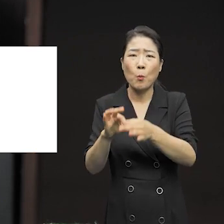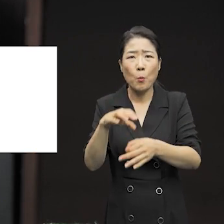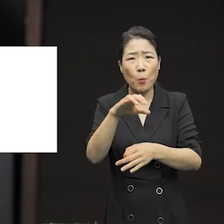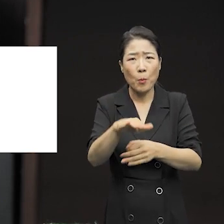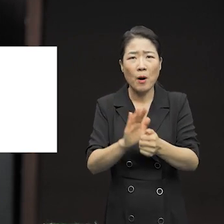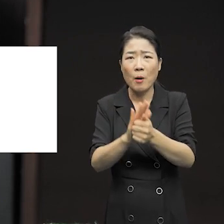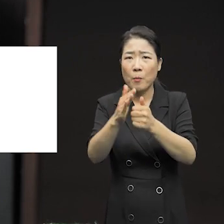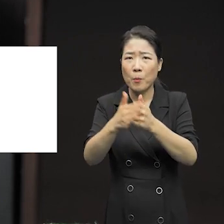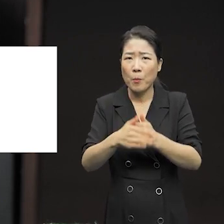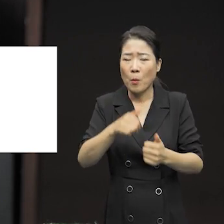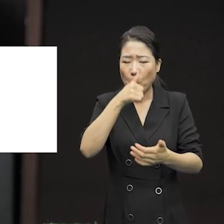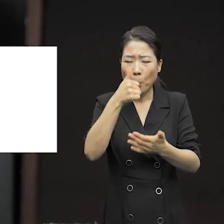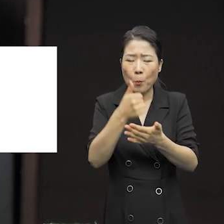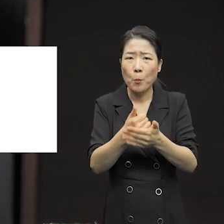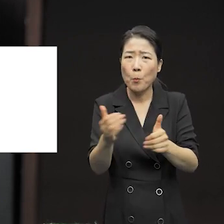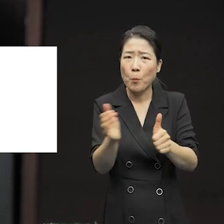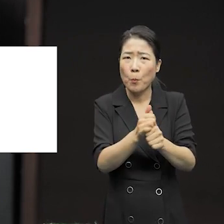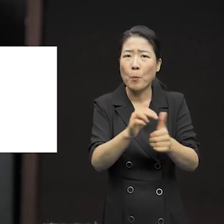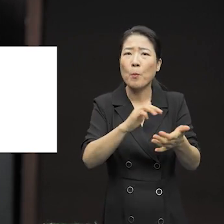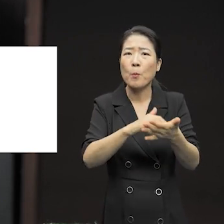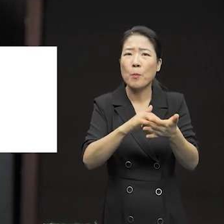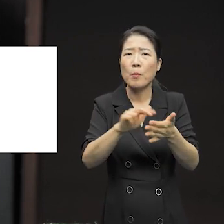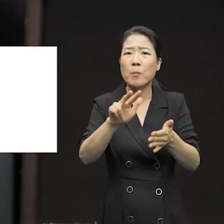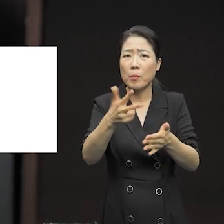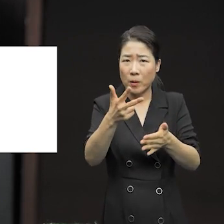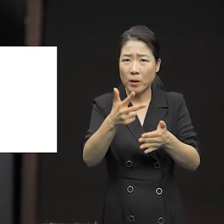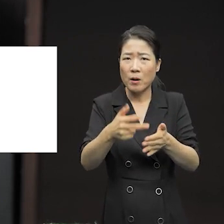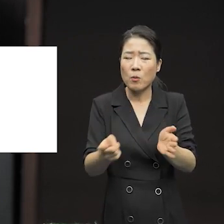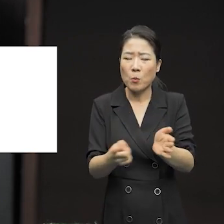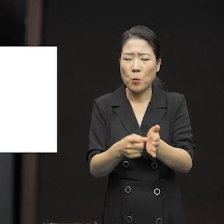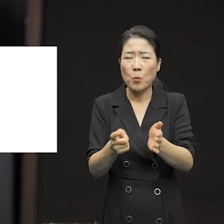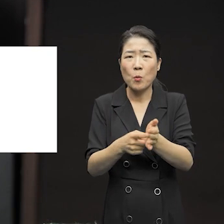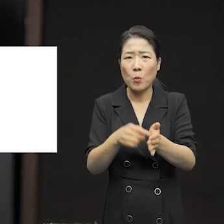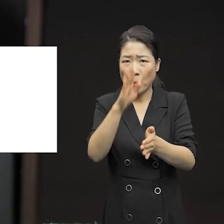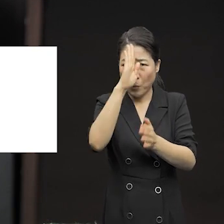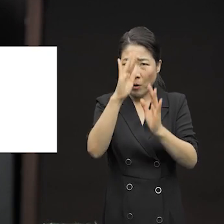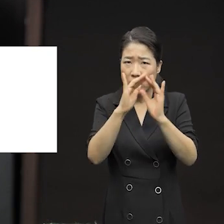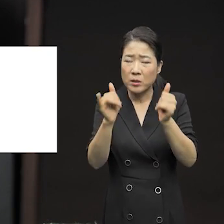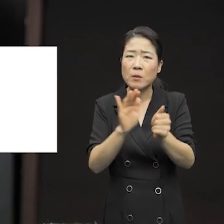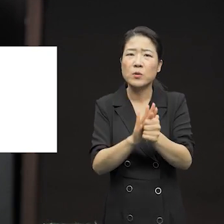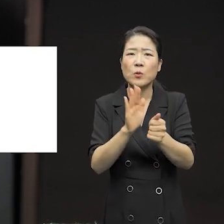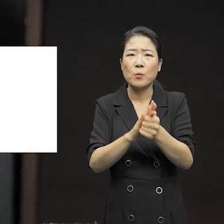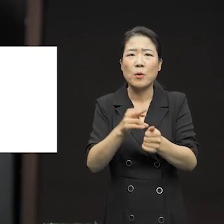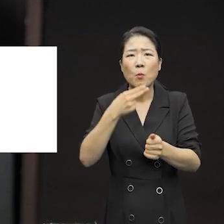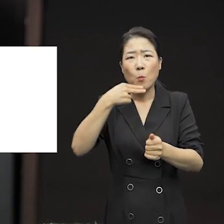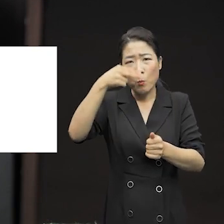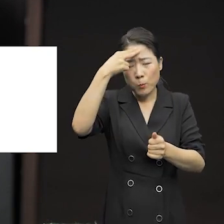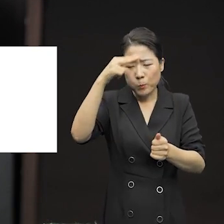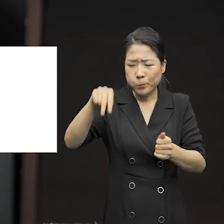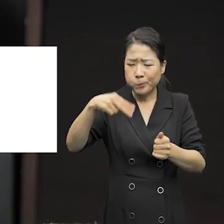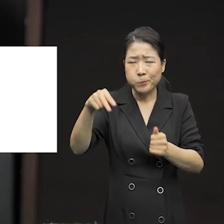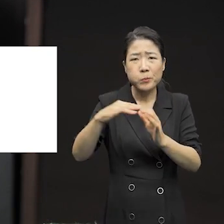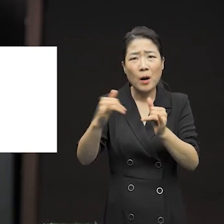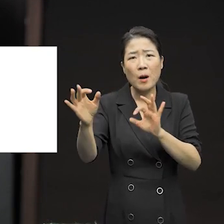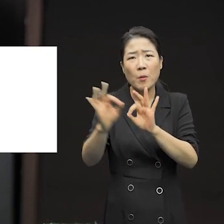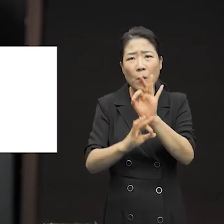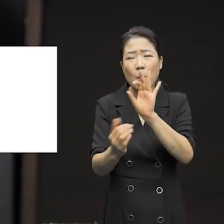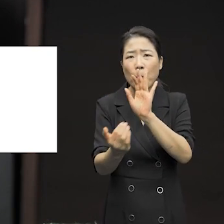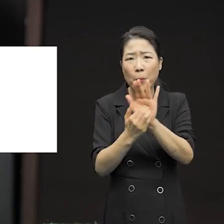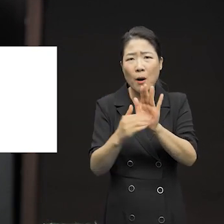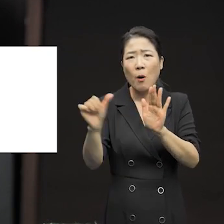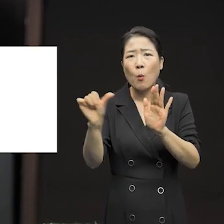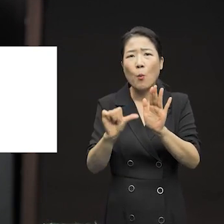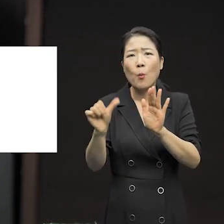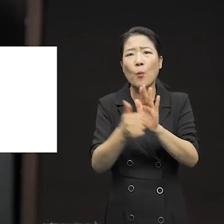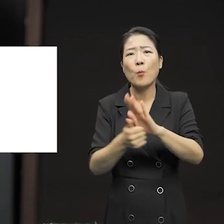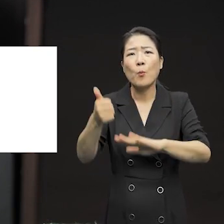관계의 기관과 협력해 범인간과 700여건 응급환자 지원 및 음주 노숙자 사고 예방 등